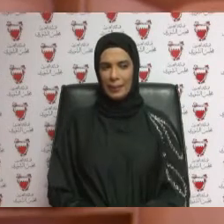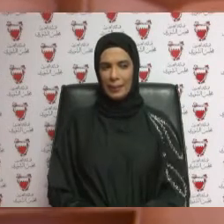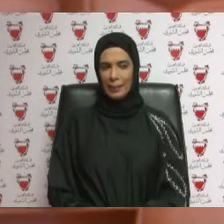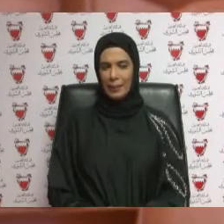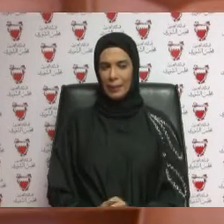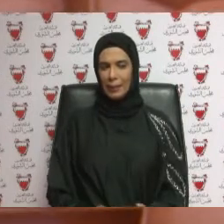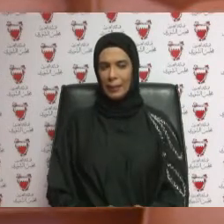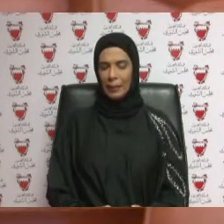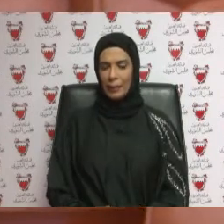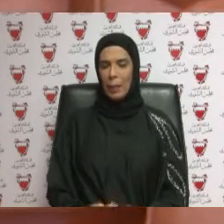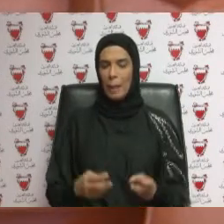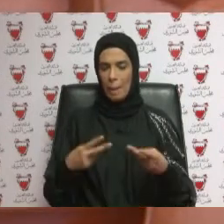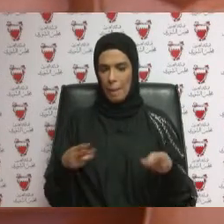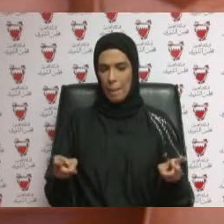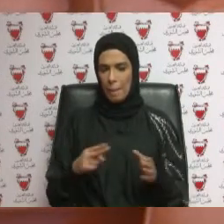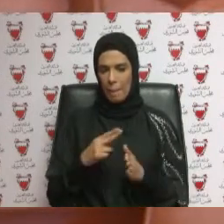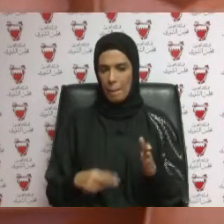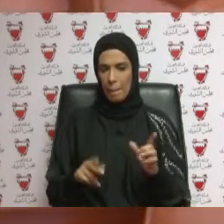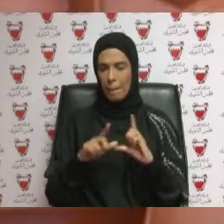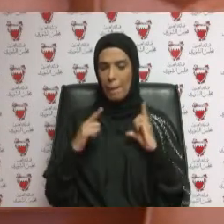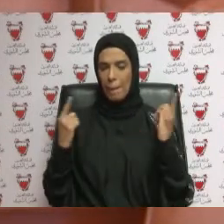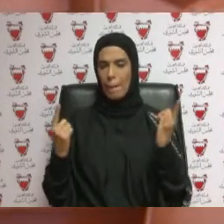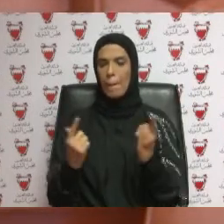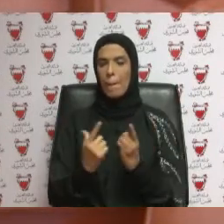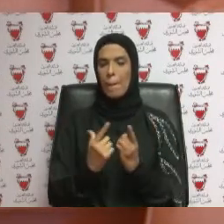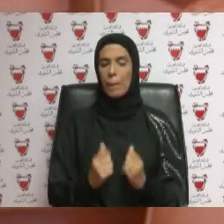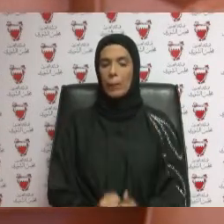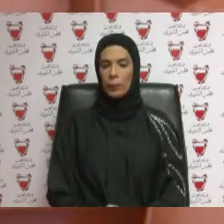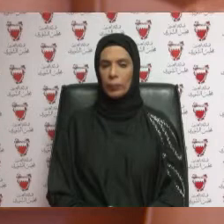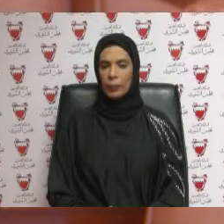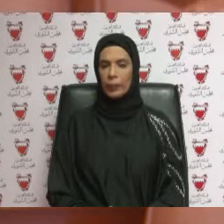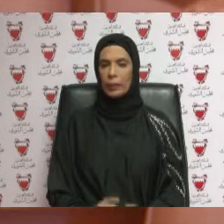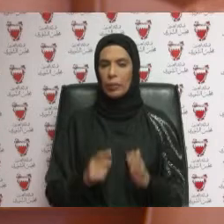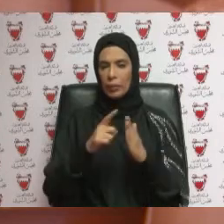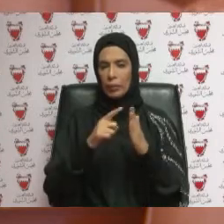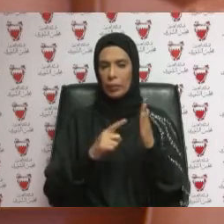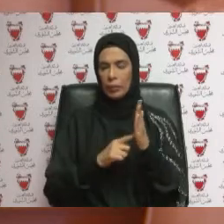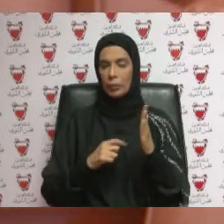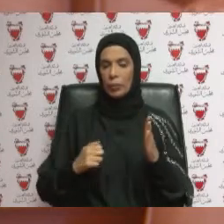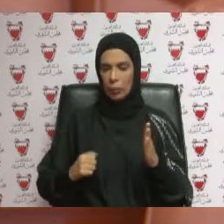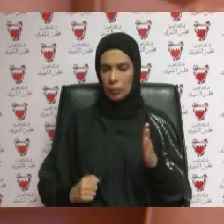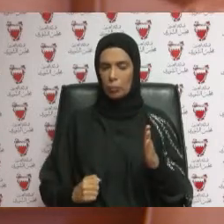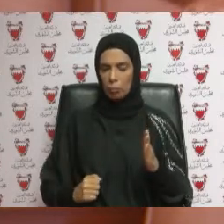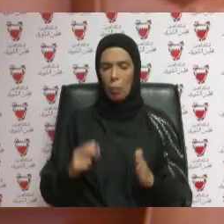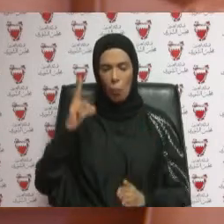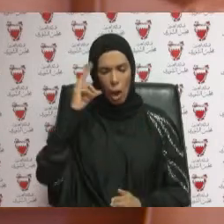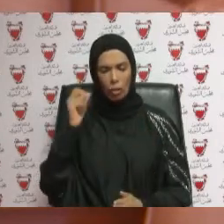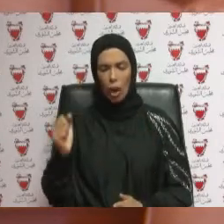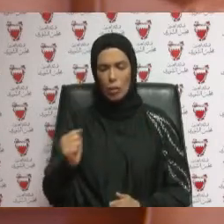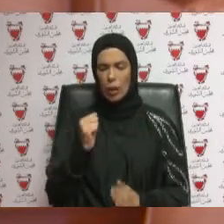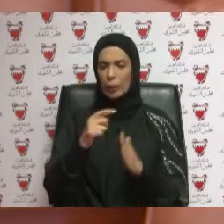أنا طبعا أوافق مع قرار اللجنة، وأتصور أن هالنوع من القانون البحرين في أمس الحاجة